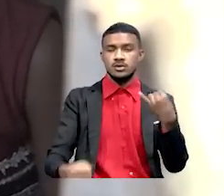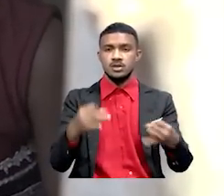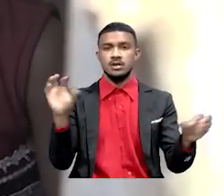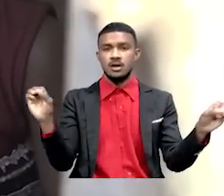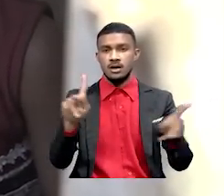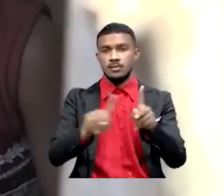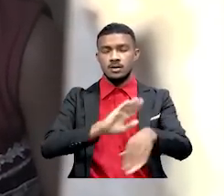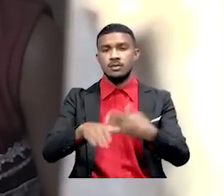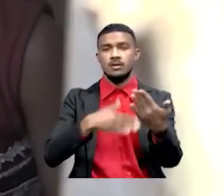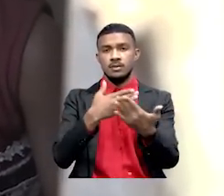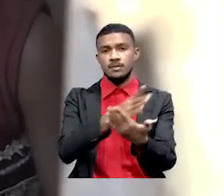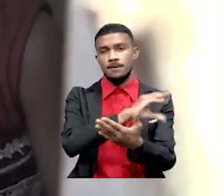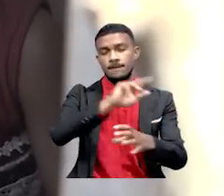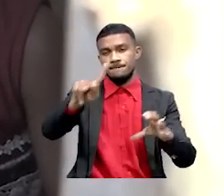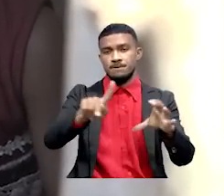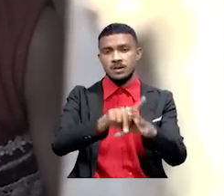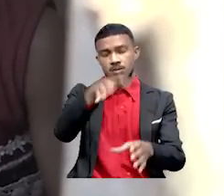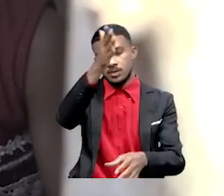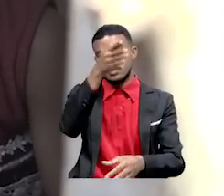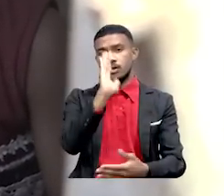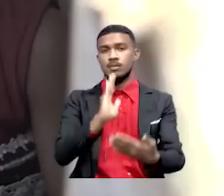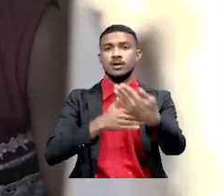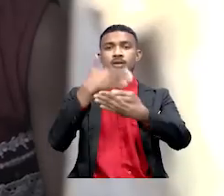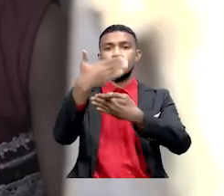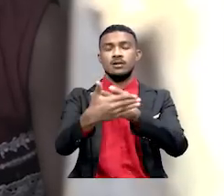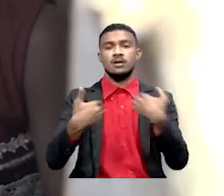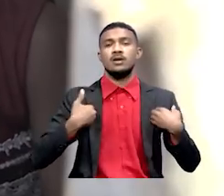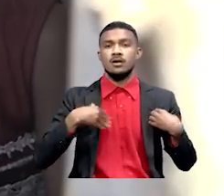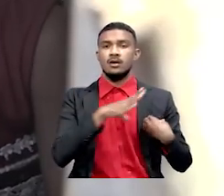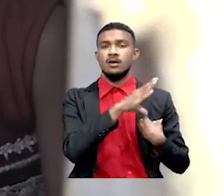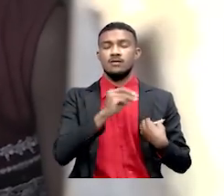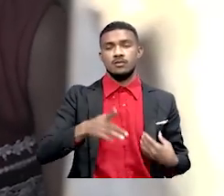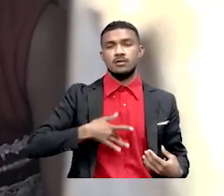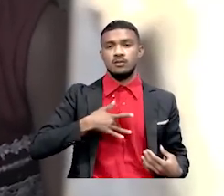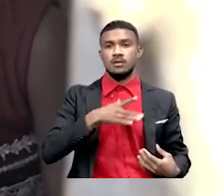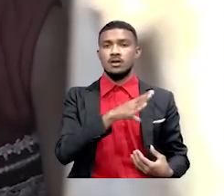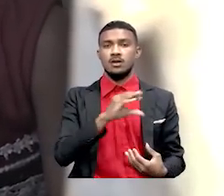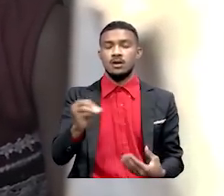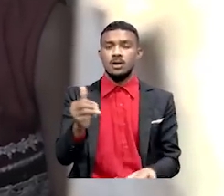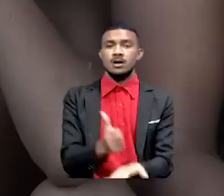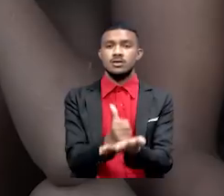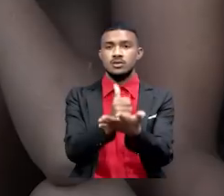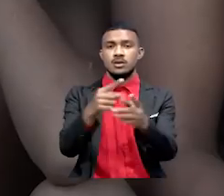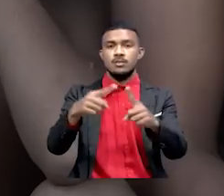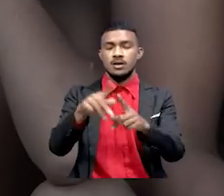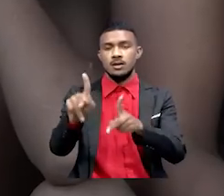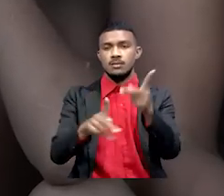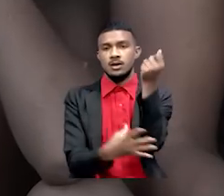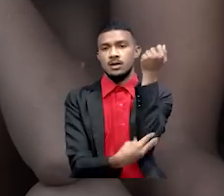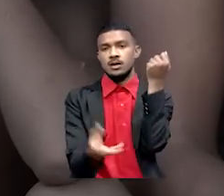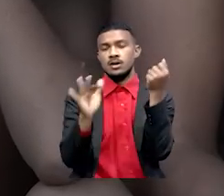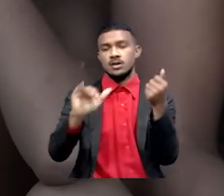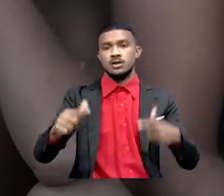hotu behola ilas maromak niang, tenke ia neong no larang, atu lolo liman ba ema kiak sira, tulung sira